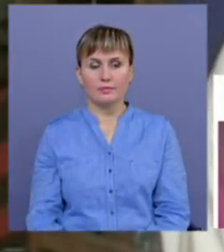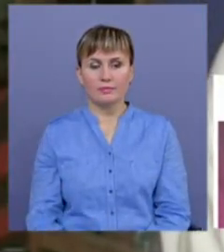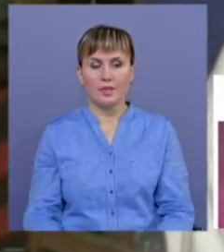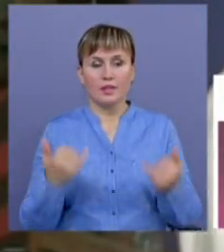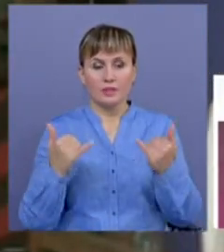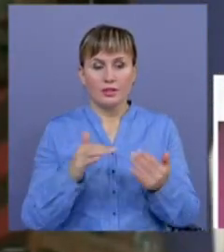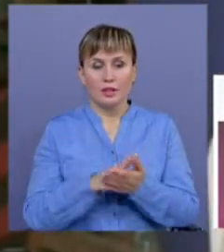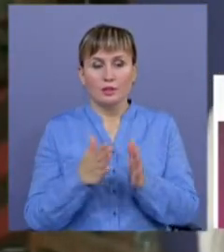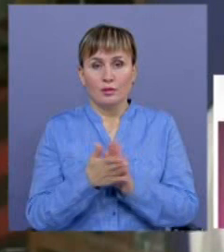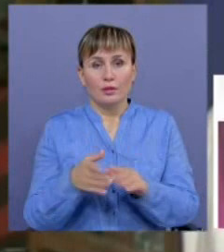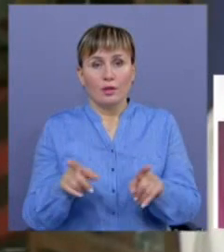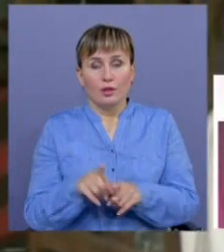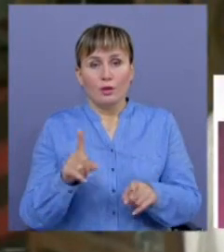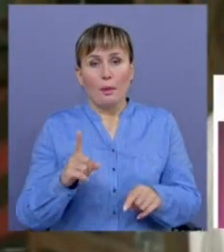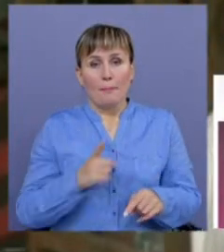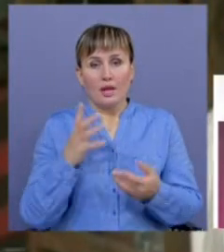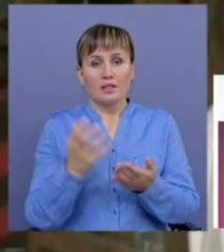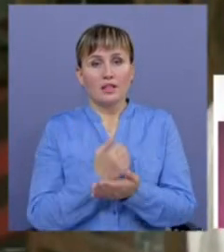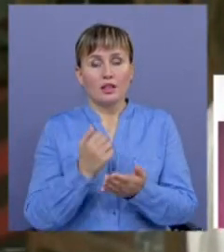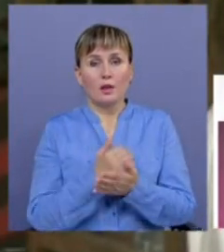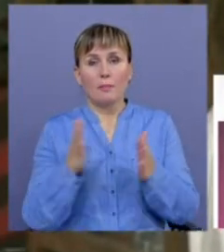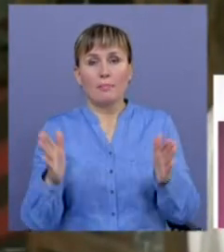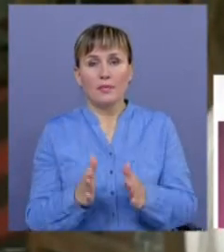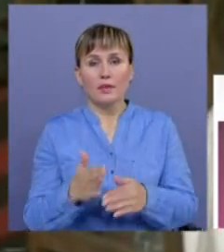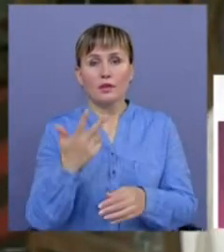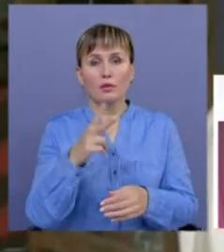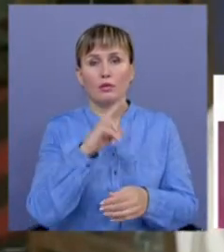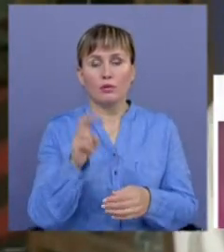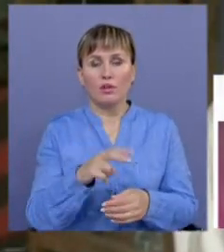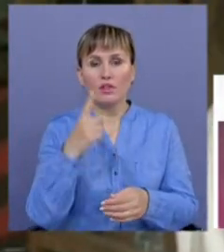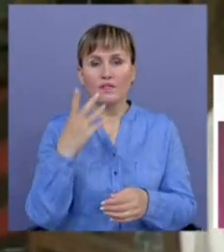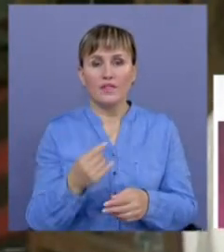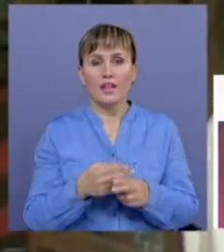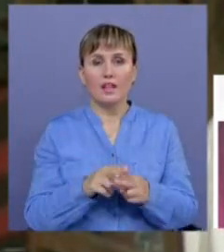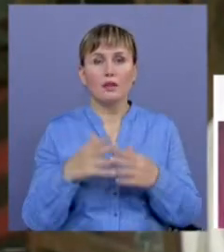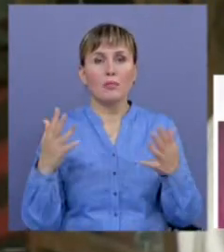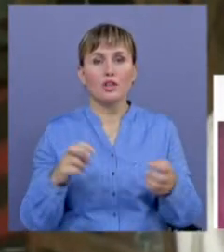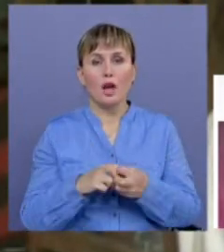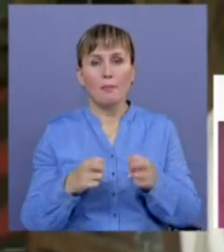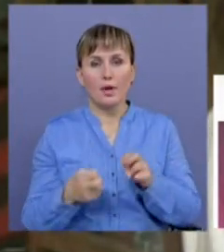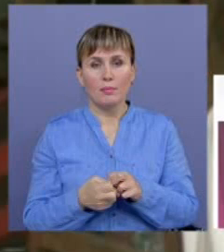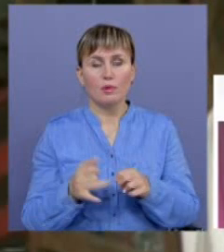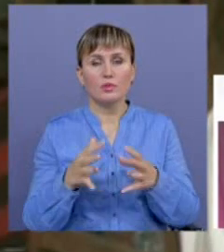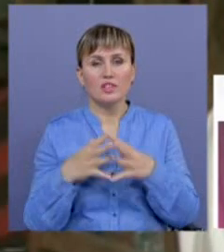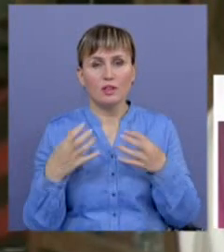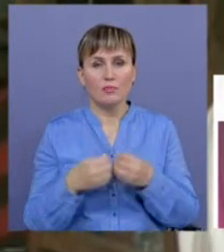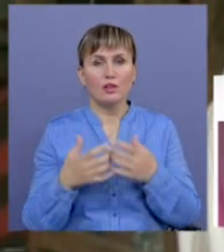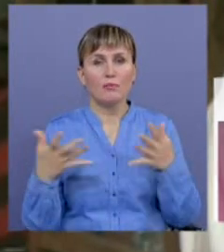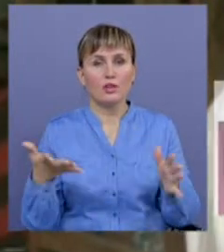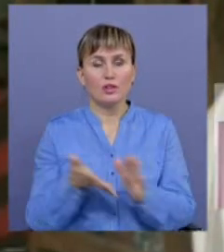Сейчас ситуация такова, что мастер зарабатывает меньше $3 в день. Это большая проблема. У семейных